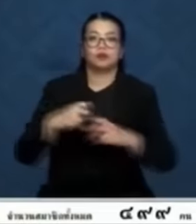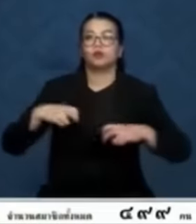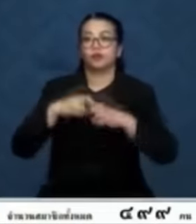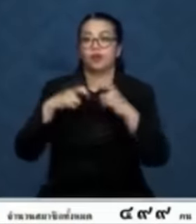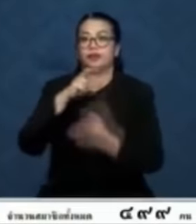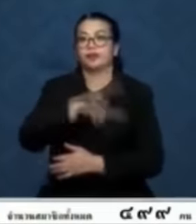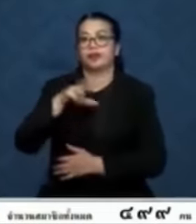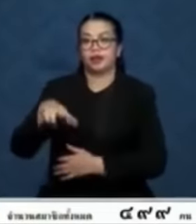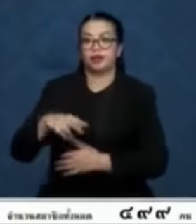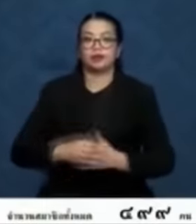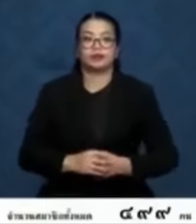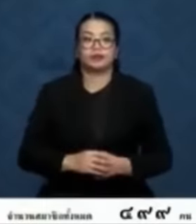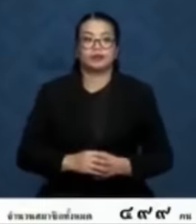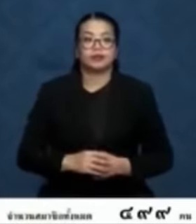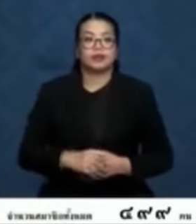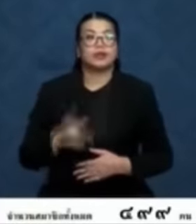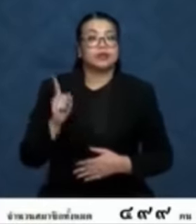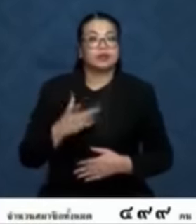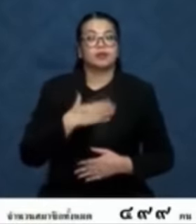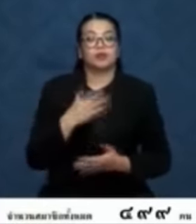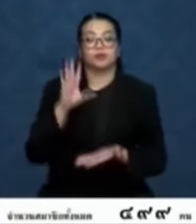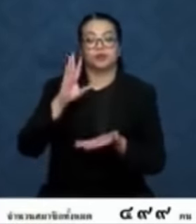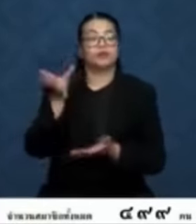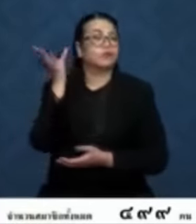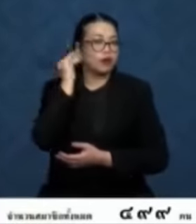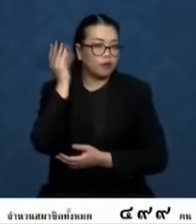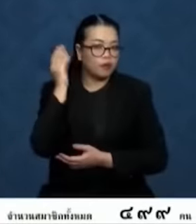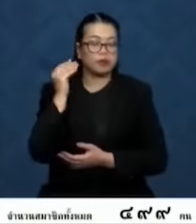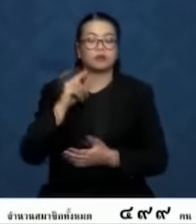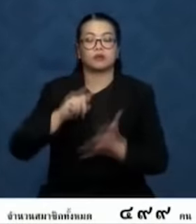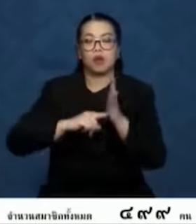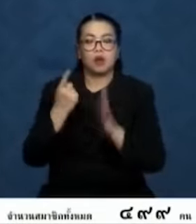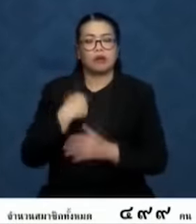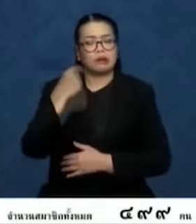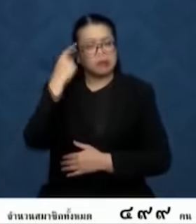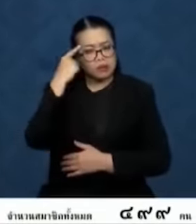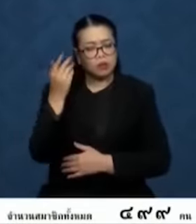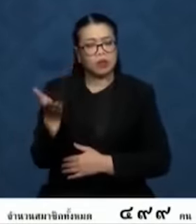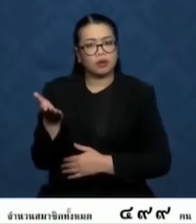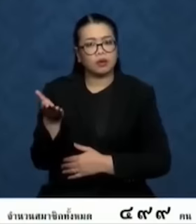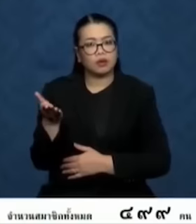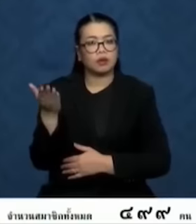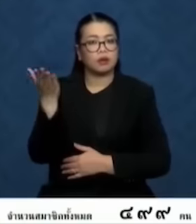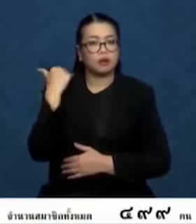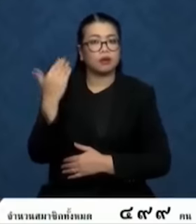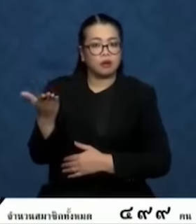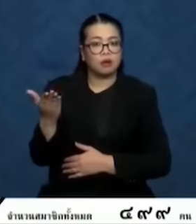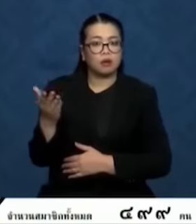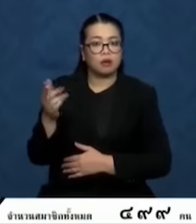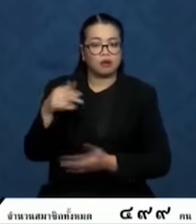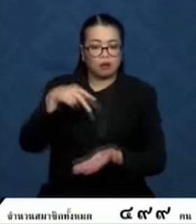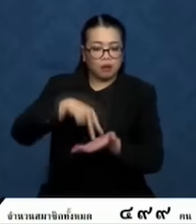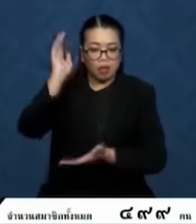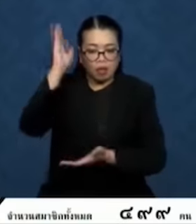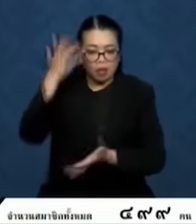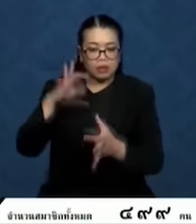ทยจริงๆแล้วผมนั่งฟังมาตั้งแต่เบื้องต้นผมไม่คิดว่าท่านอดีตรัฐมนตรีจะลุกขึ้นอภิปรายที่ด้วยซ้ำ